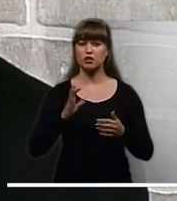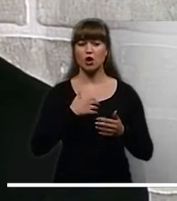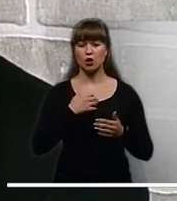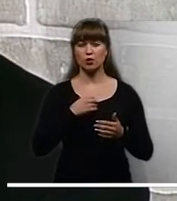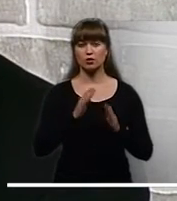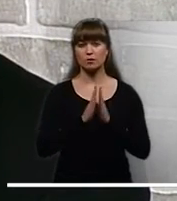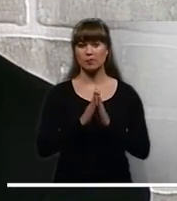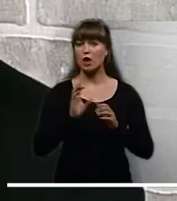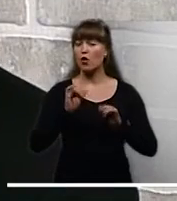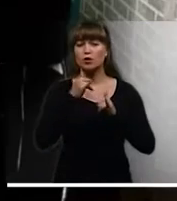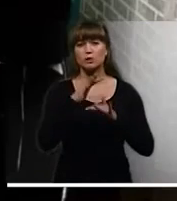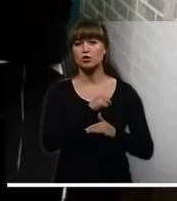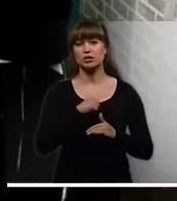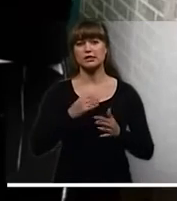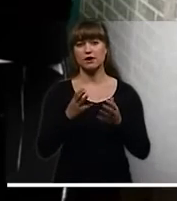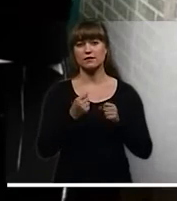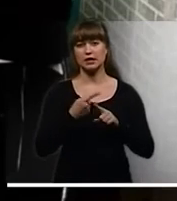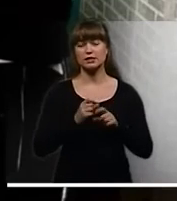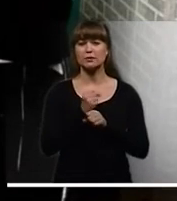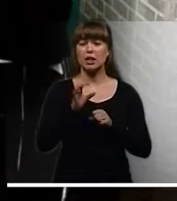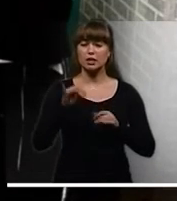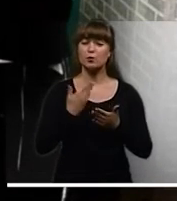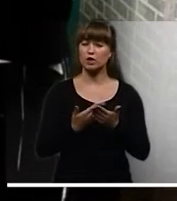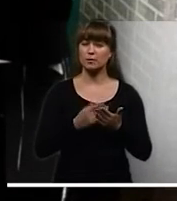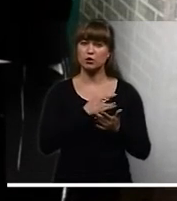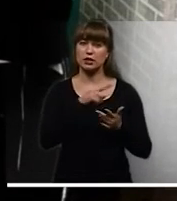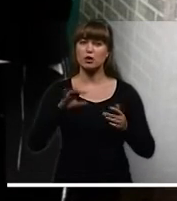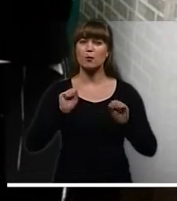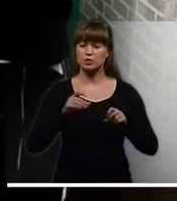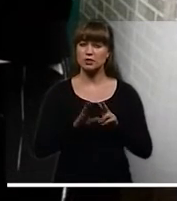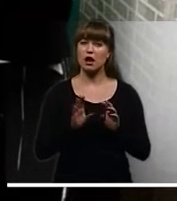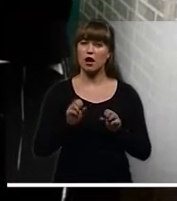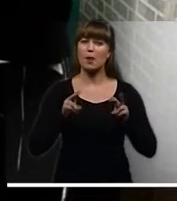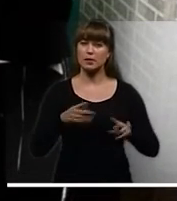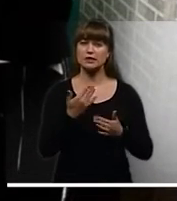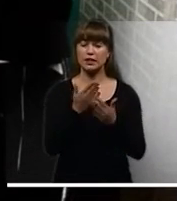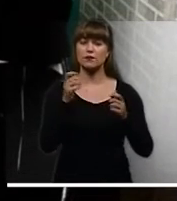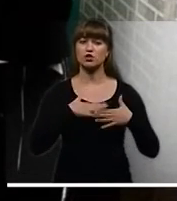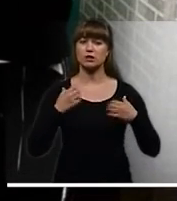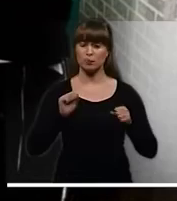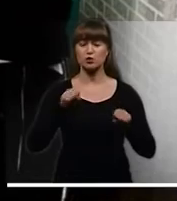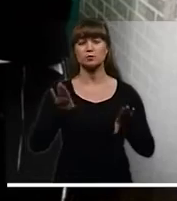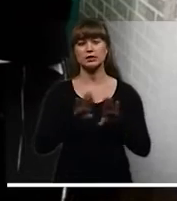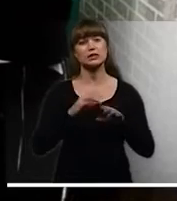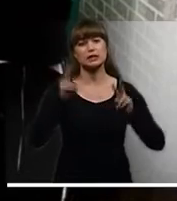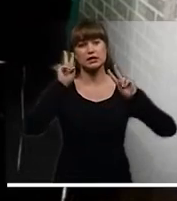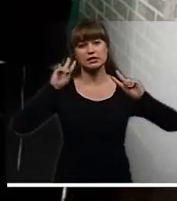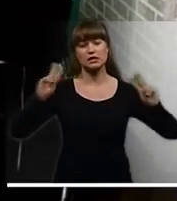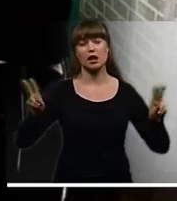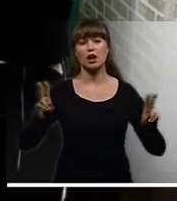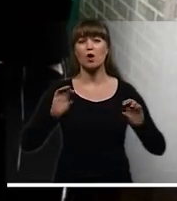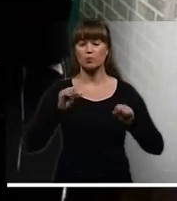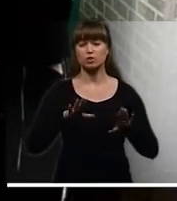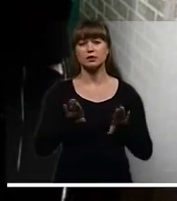пройти, а ему все-таки... Он не может сам хотеть ее пройти. Да, ему рекомендуют кардиограмму, значит, должен... возможно, это опасно для его здоровья, да, именно может быть и так, я не знаю. Может быть и